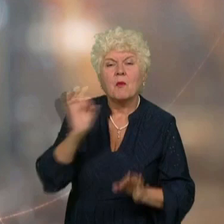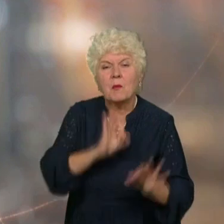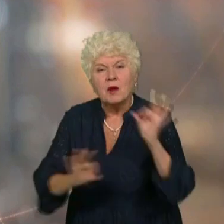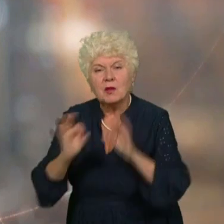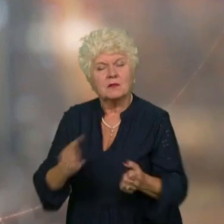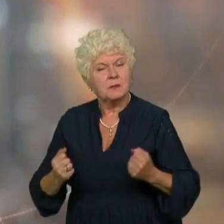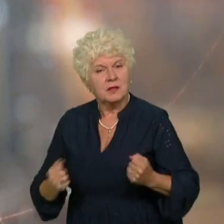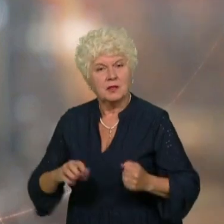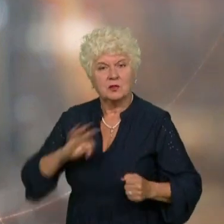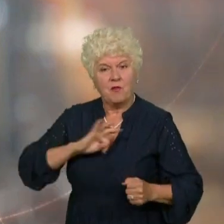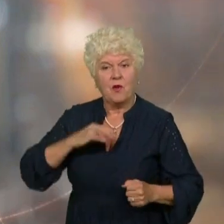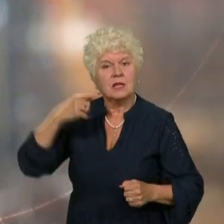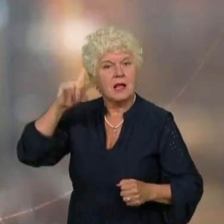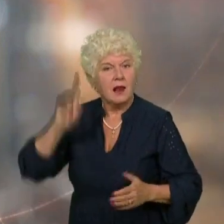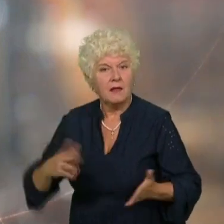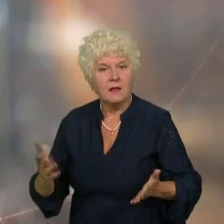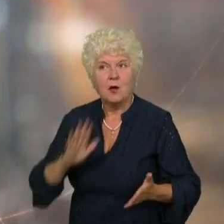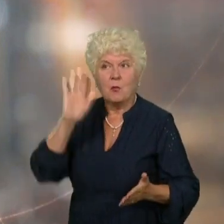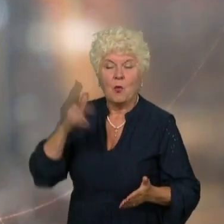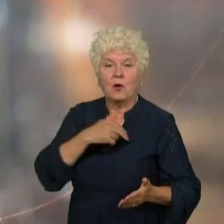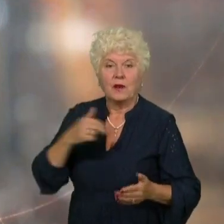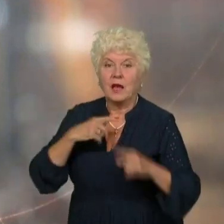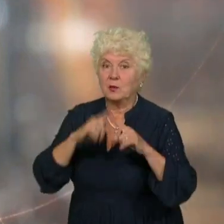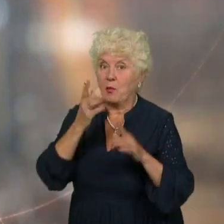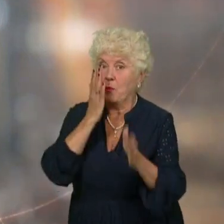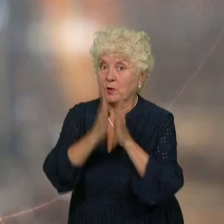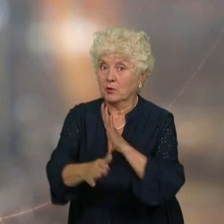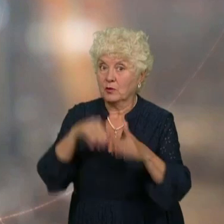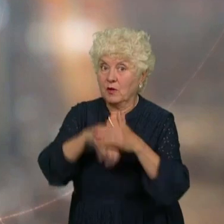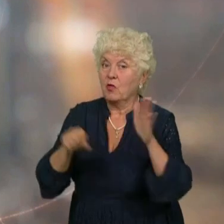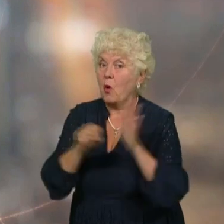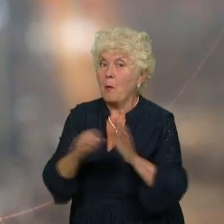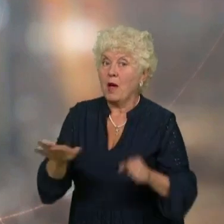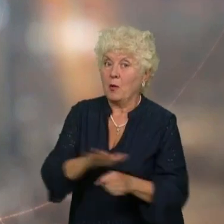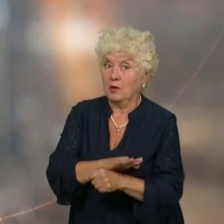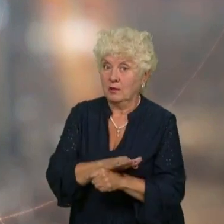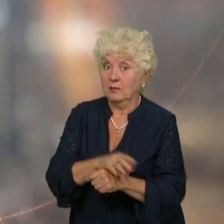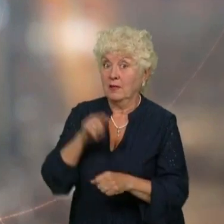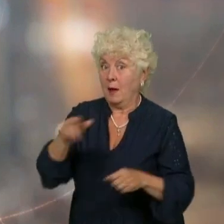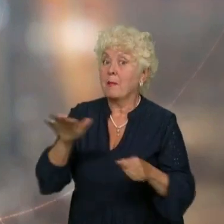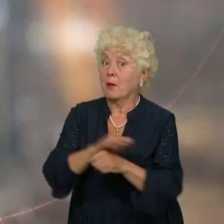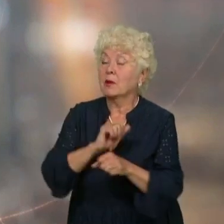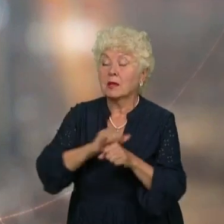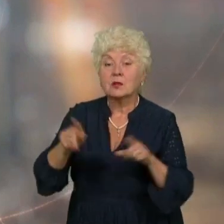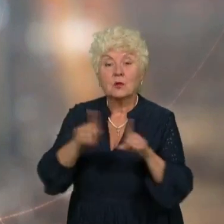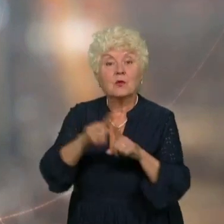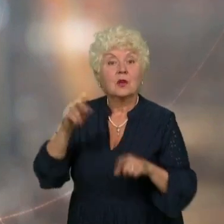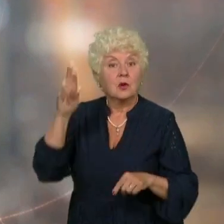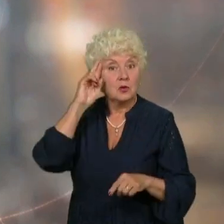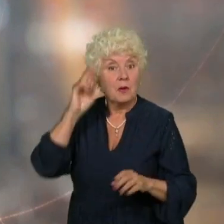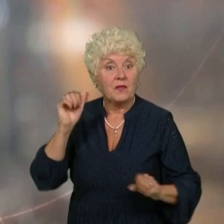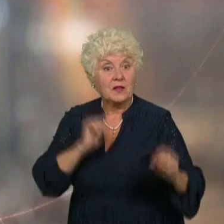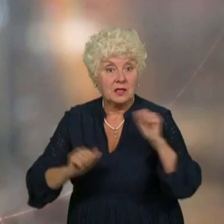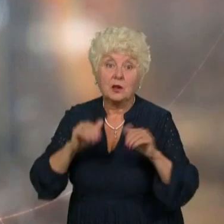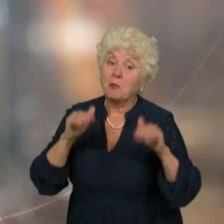wzmacniających swoje zalety Bóg nas po prostu wychowuje do pełni ta pełnia też jest rozumiana fizycznie